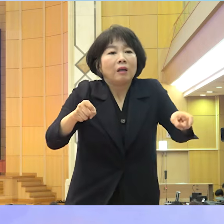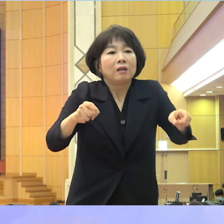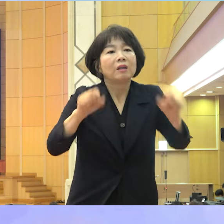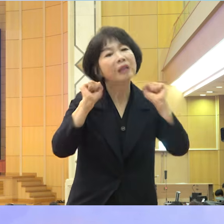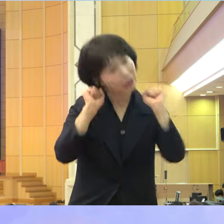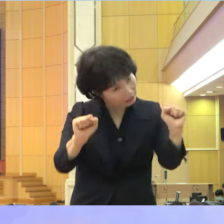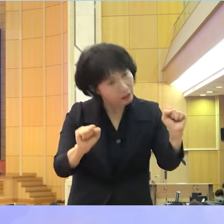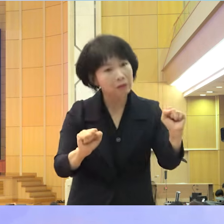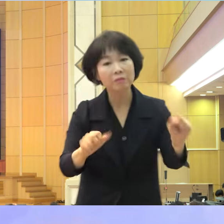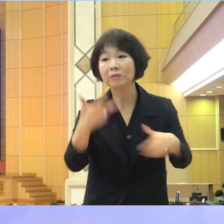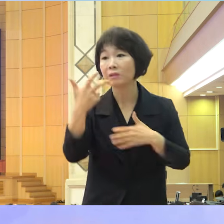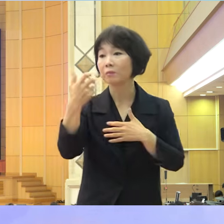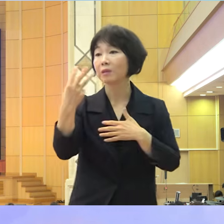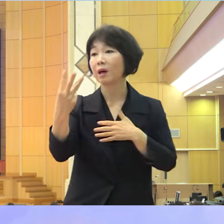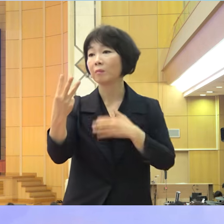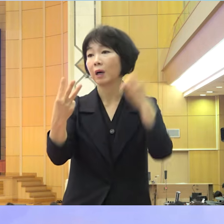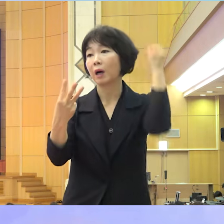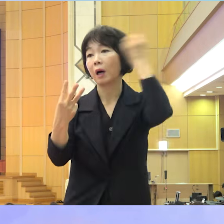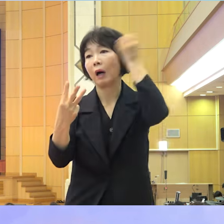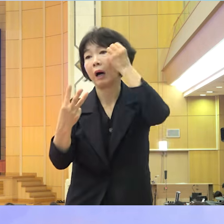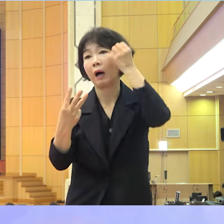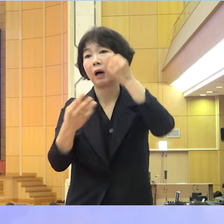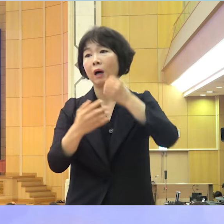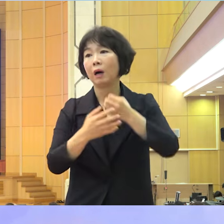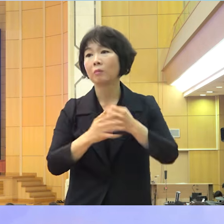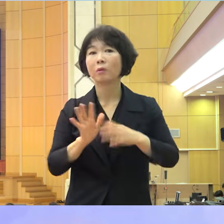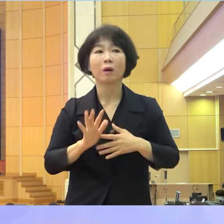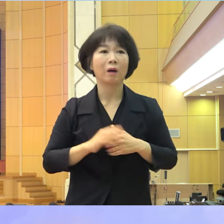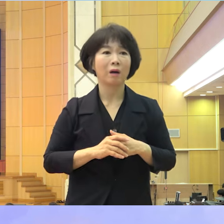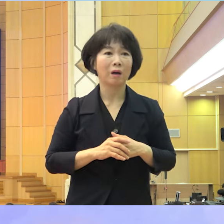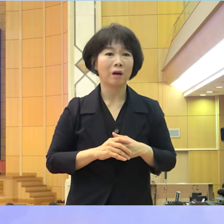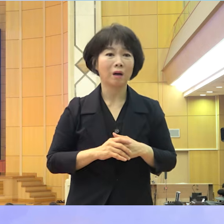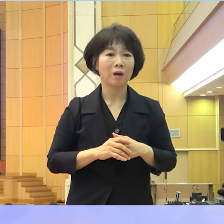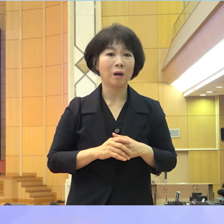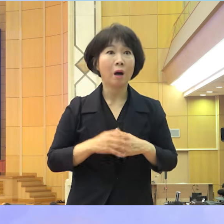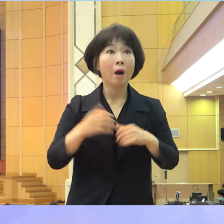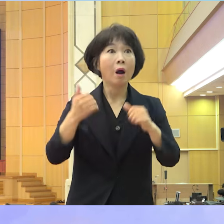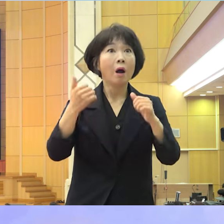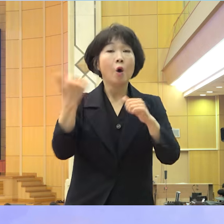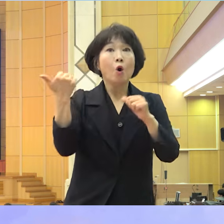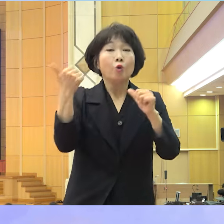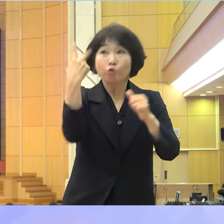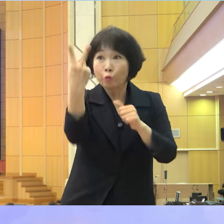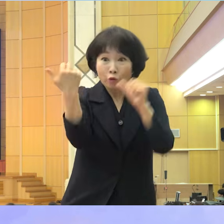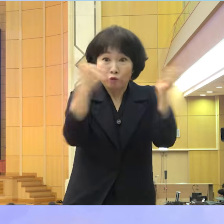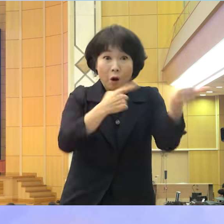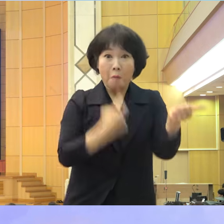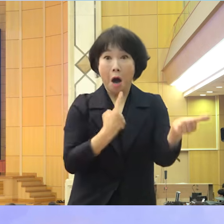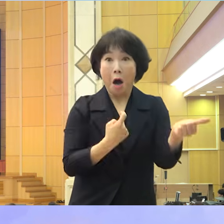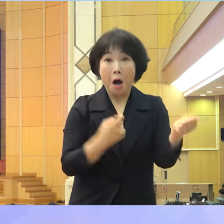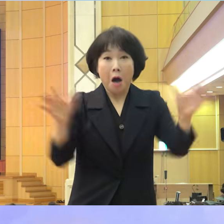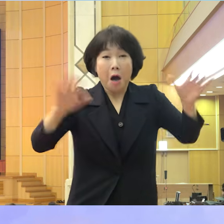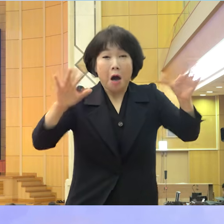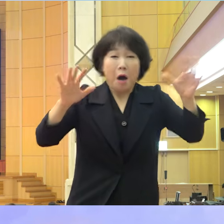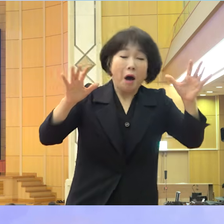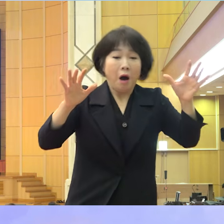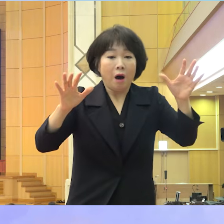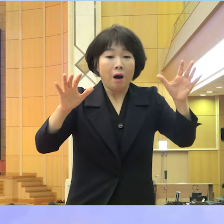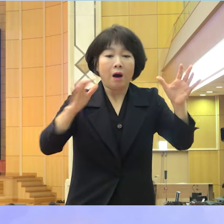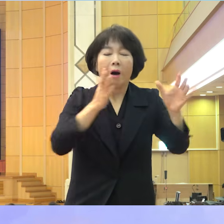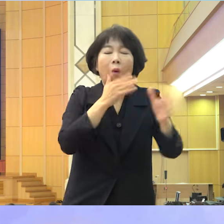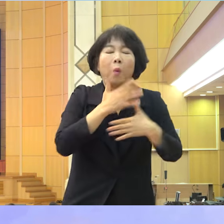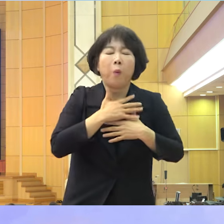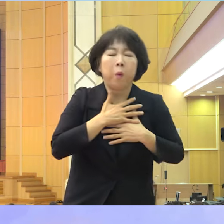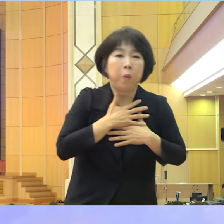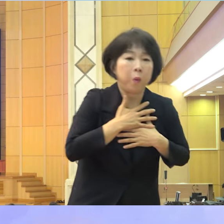죽음이라는 것과 삶이라는 것을 남다르게 느끼고 살아간 사람이에요. 그래서 자기는